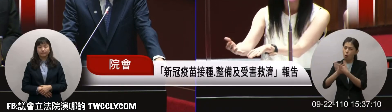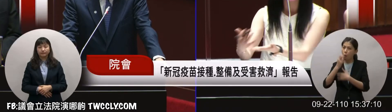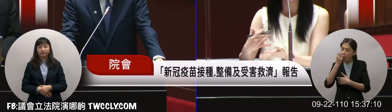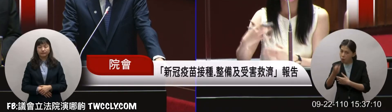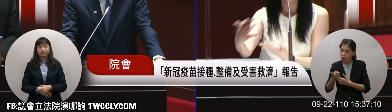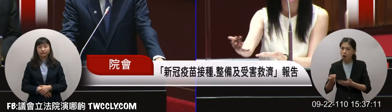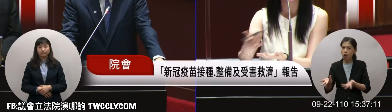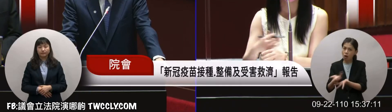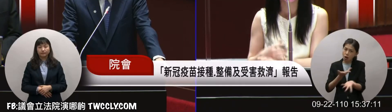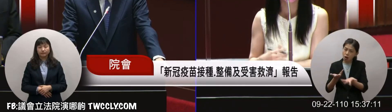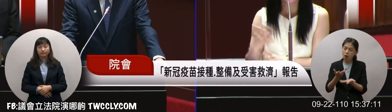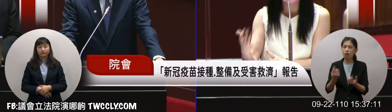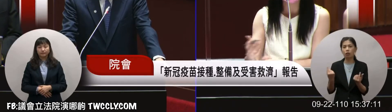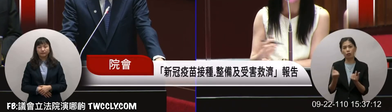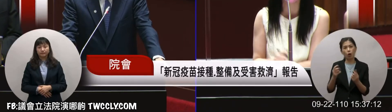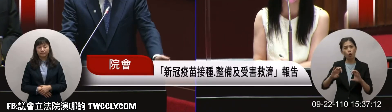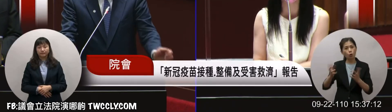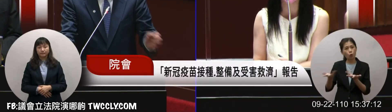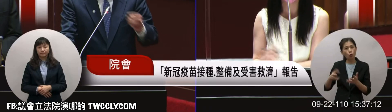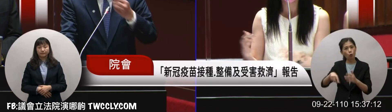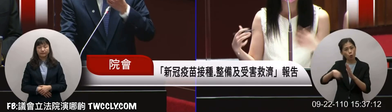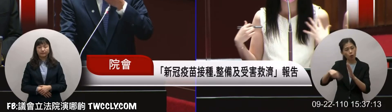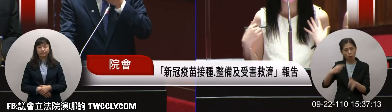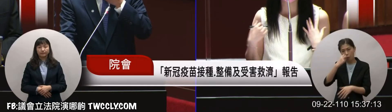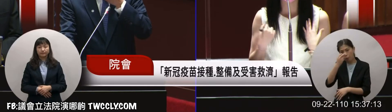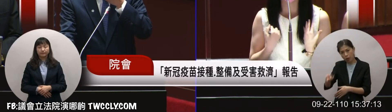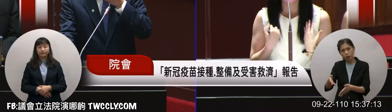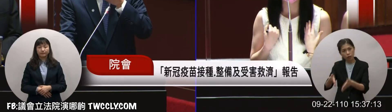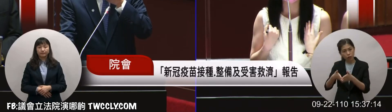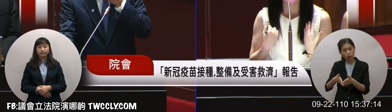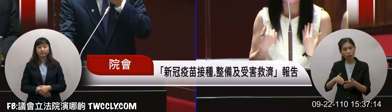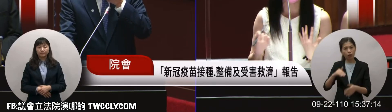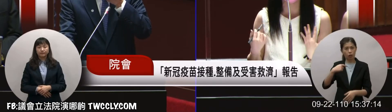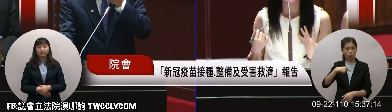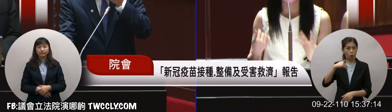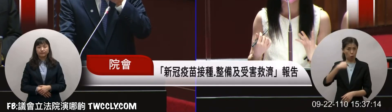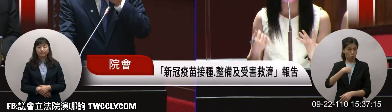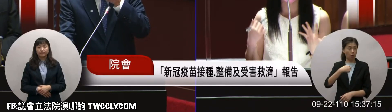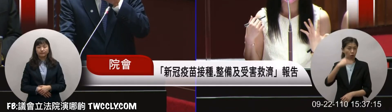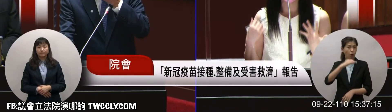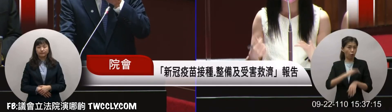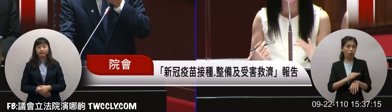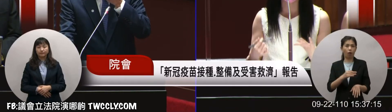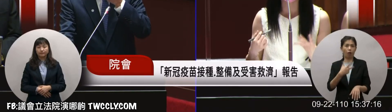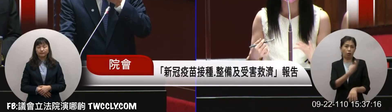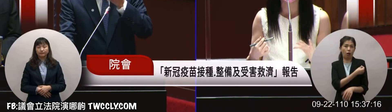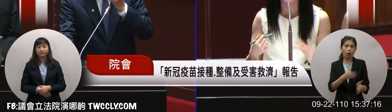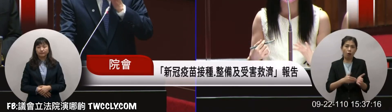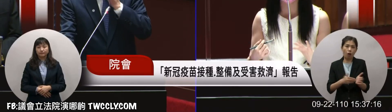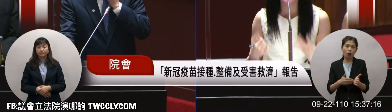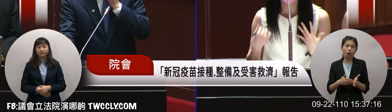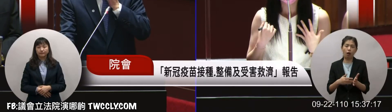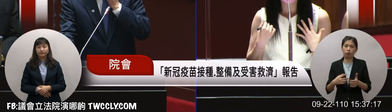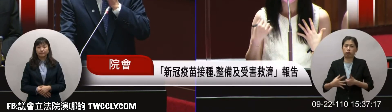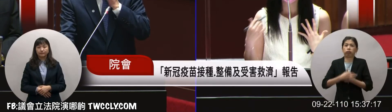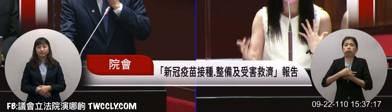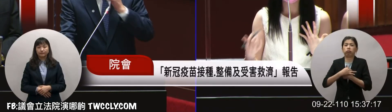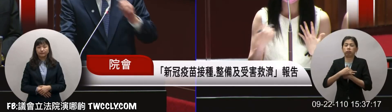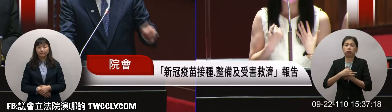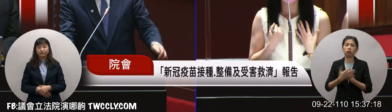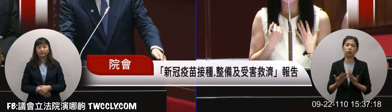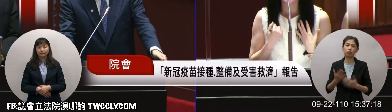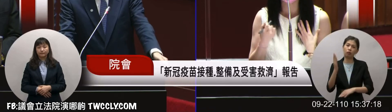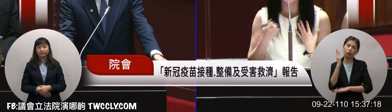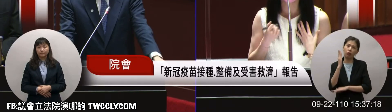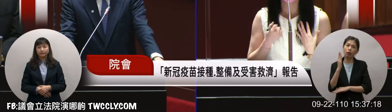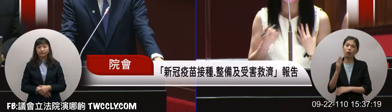跟国务院或者是什么，我有一些参访的计划，那我现在打了高端之后，我现在等于被完全封锁在台湾，因为政府也